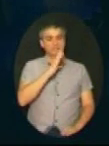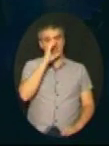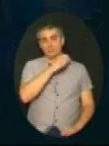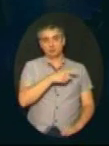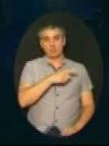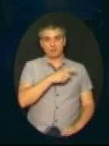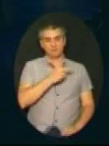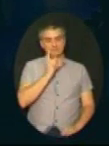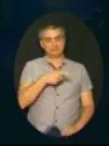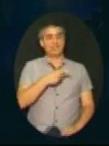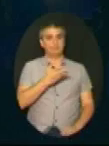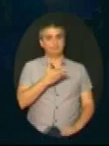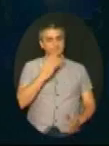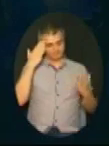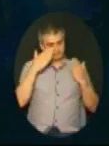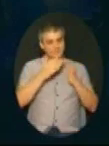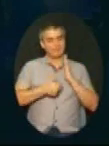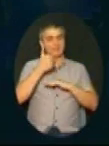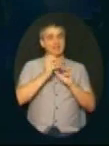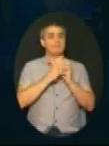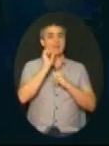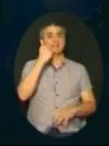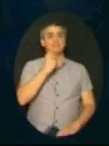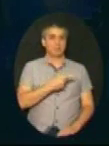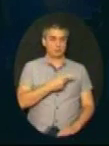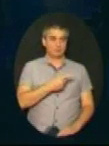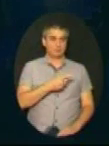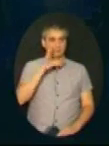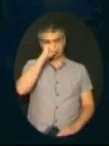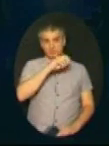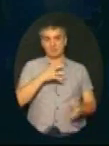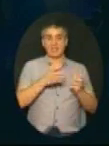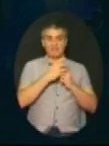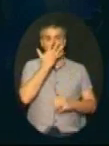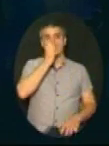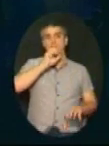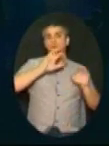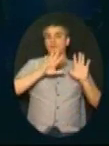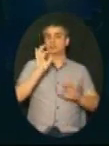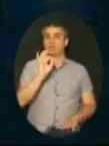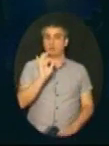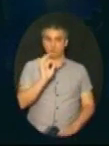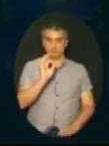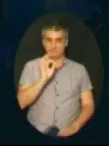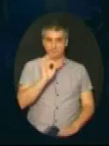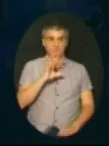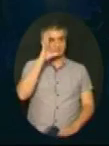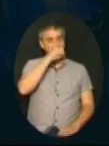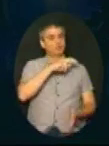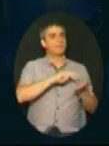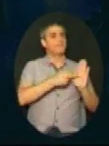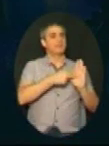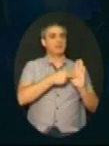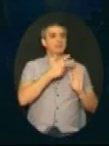באיזה אג'נדה צריכים להתמקד מנהיגי המחנה הציוני? באג'נדה חברתית 59%, באג'נדה